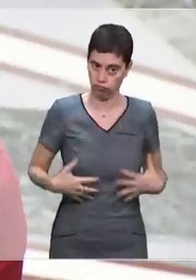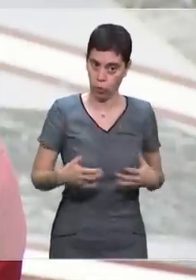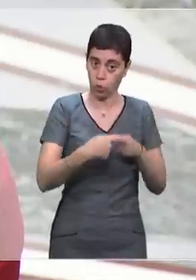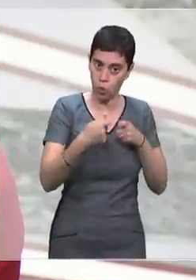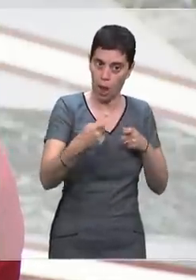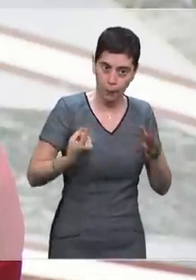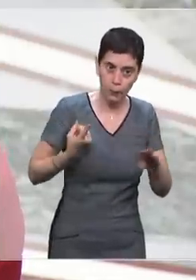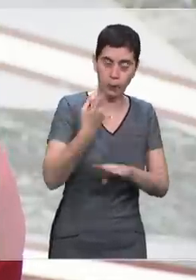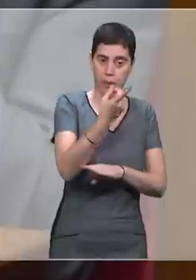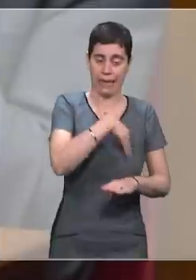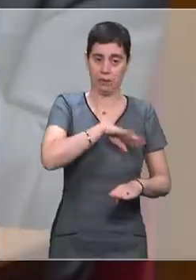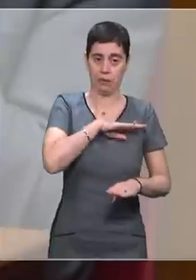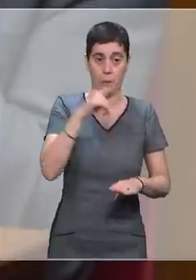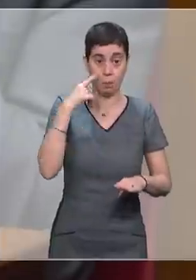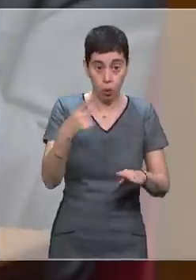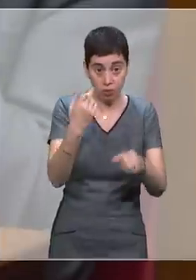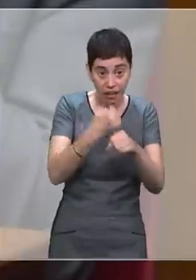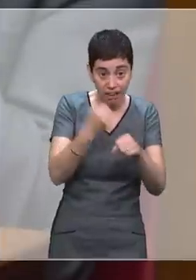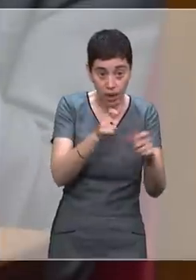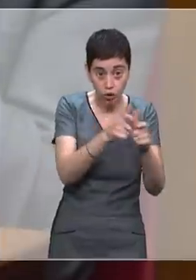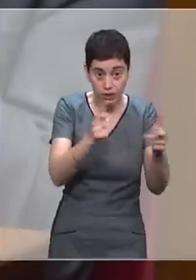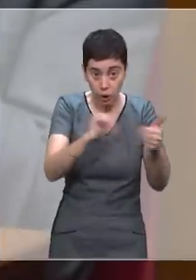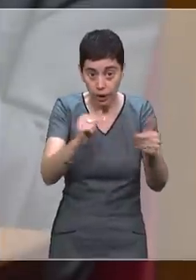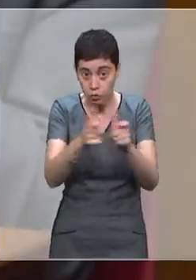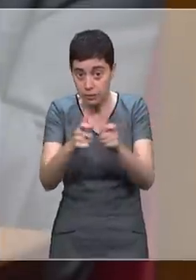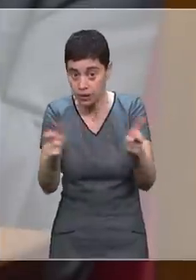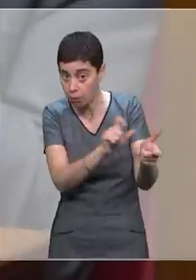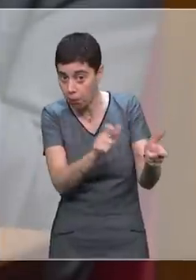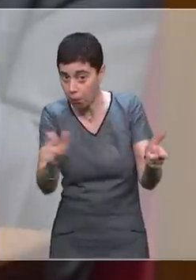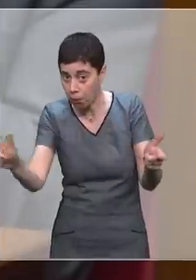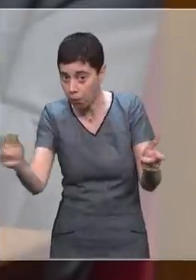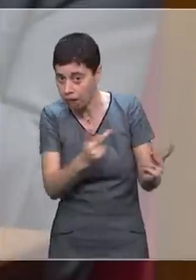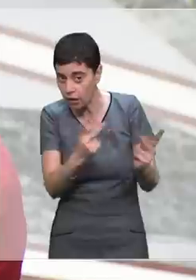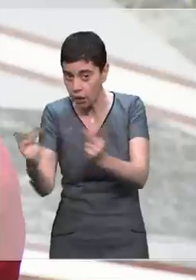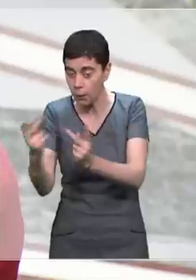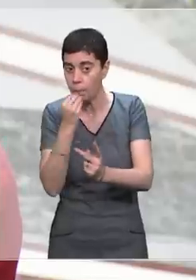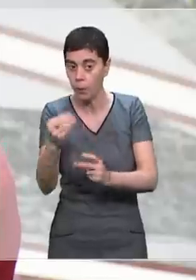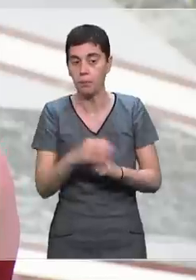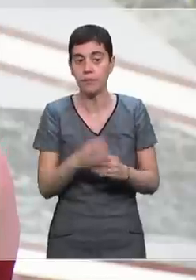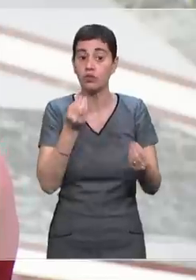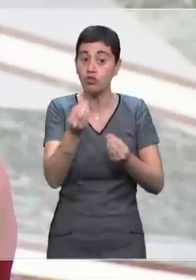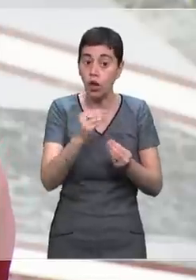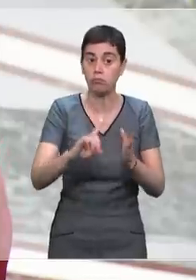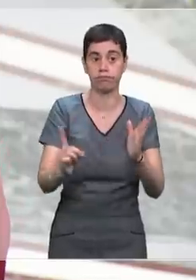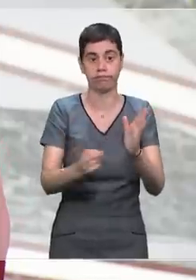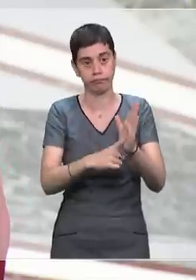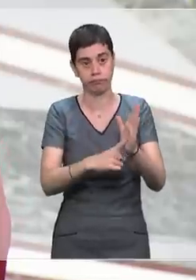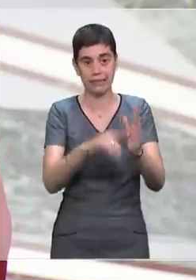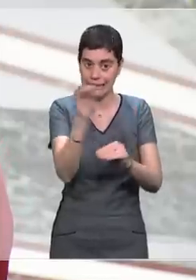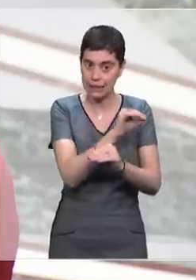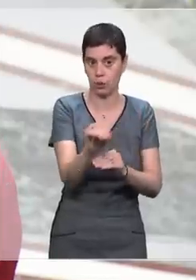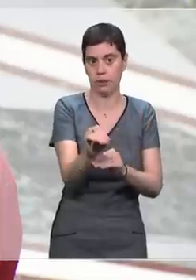entreprises tout au long de leur chaîne de valeur mondiale. Ces règles apporteront de la sécurité juridique aux entreprises